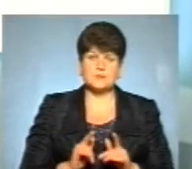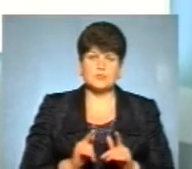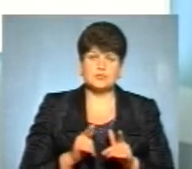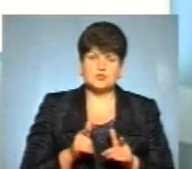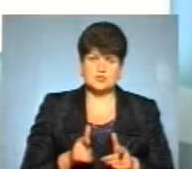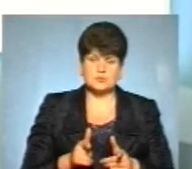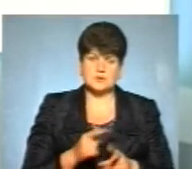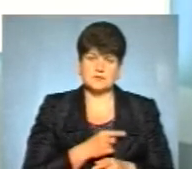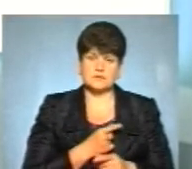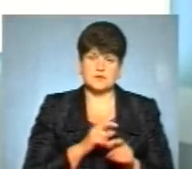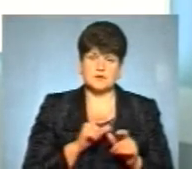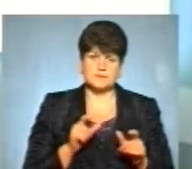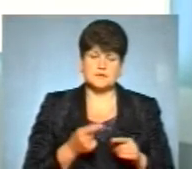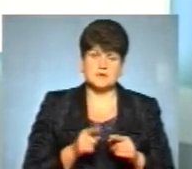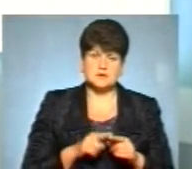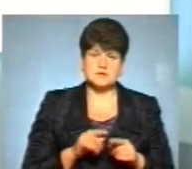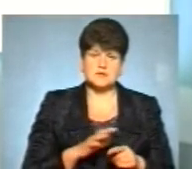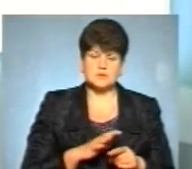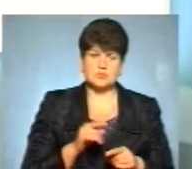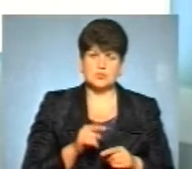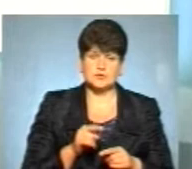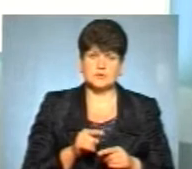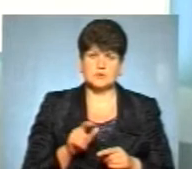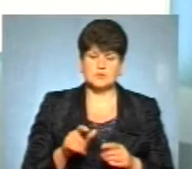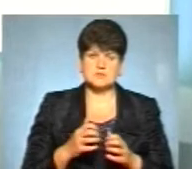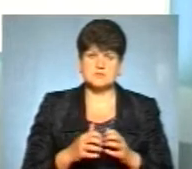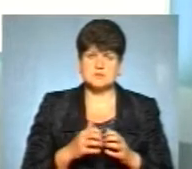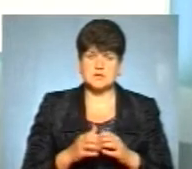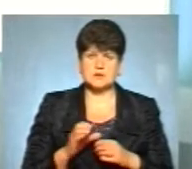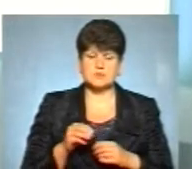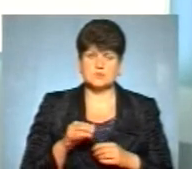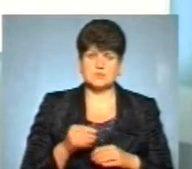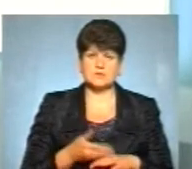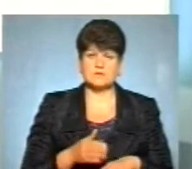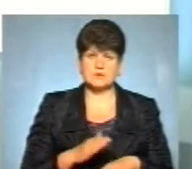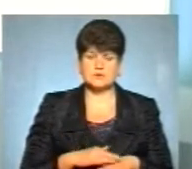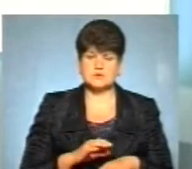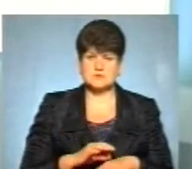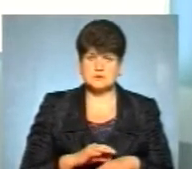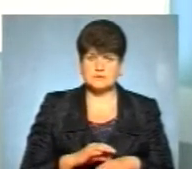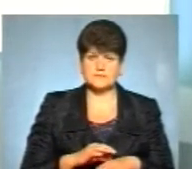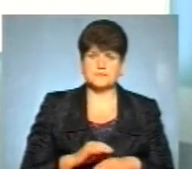в стаціонар, це були пацієнти переважно з середнім ступенем важкості захворювання.